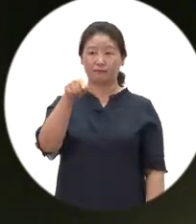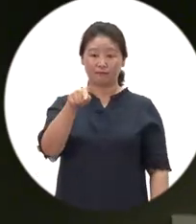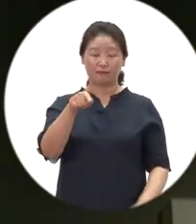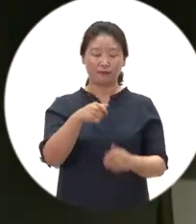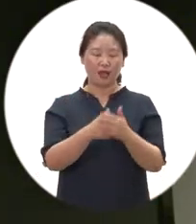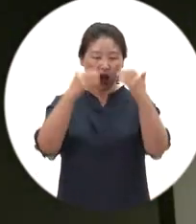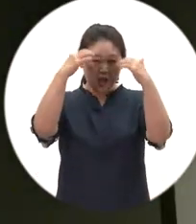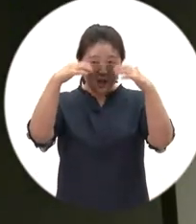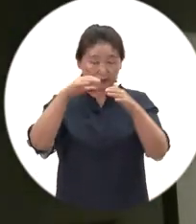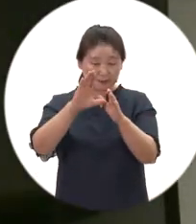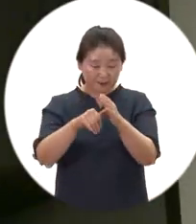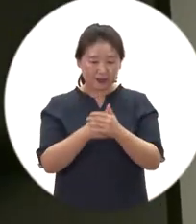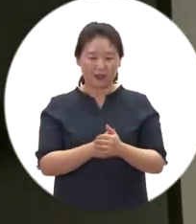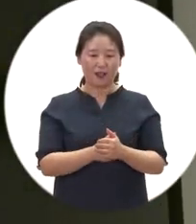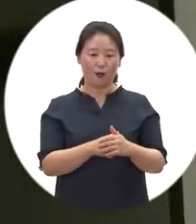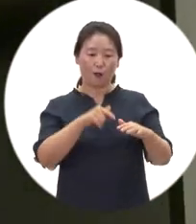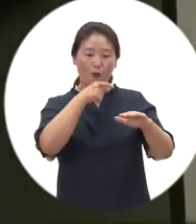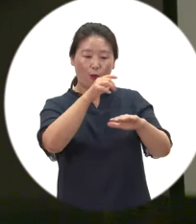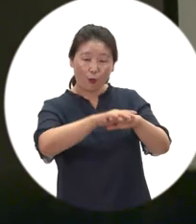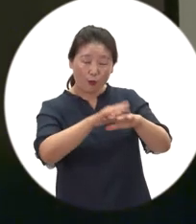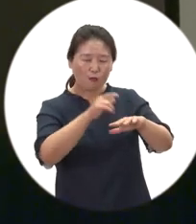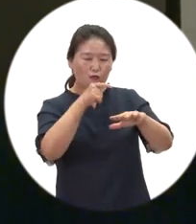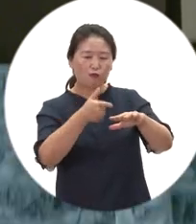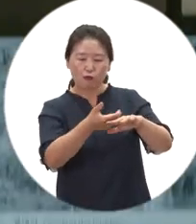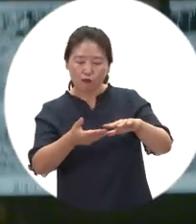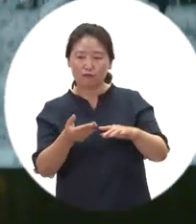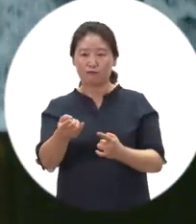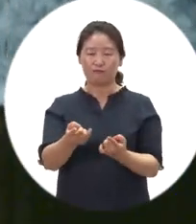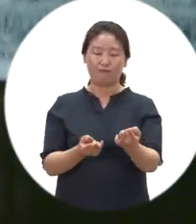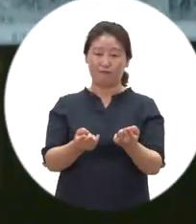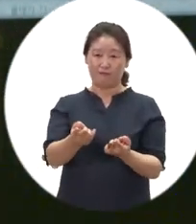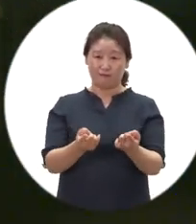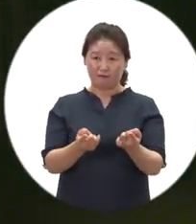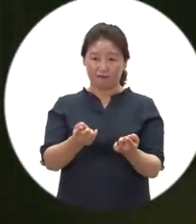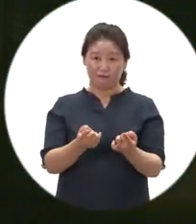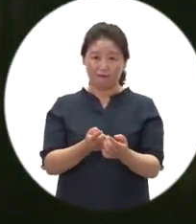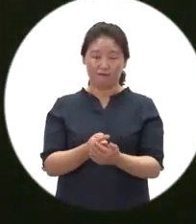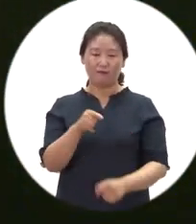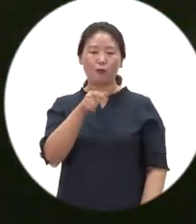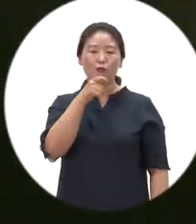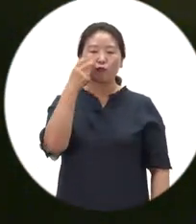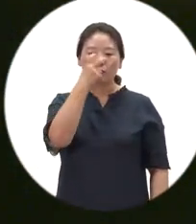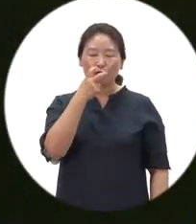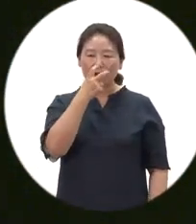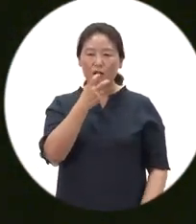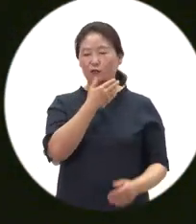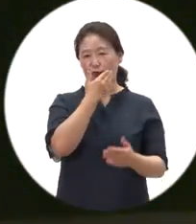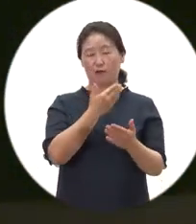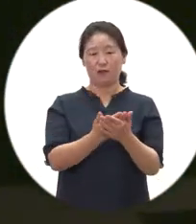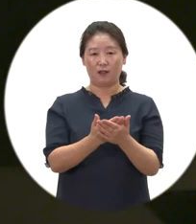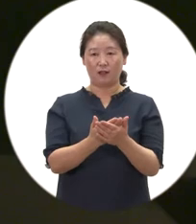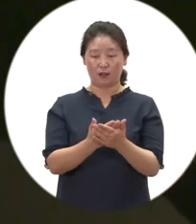살포는 여름철에 논에 물꼬를 트거나 막아서 물의 흐름을 조절할 때 쓰는 도구인데요. 치수는 농사에 매우